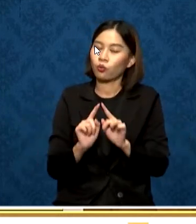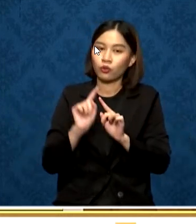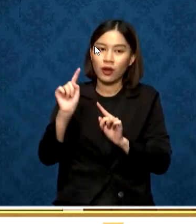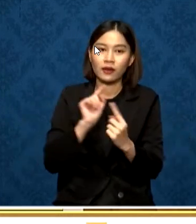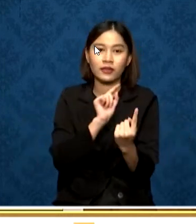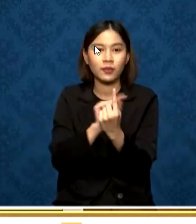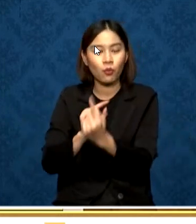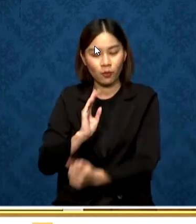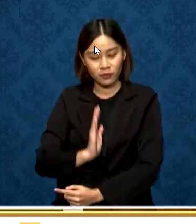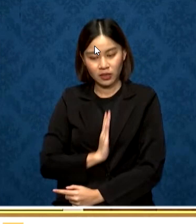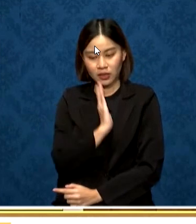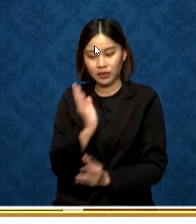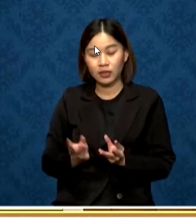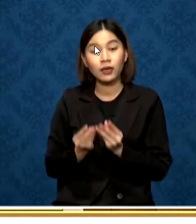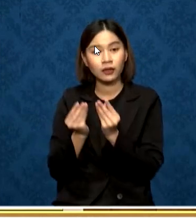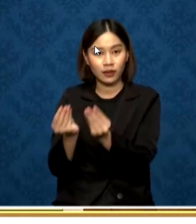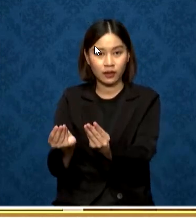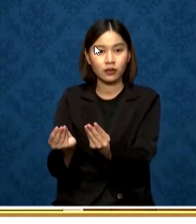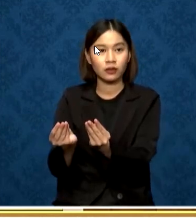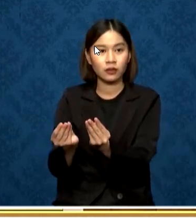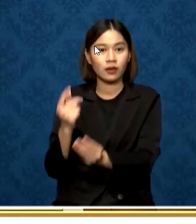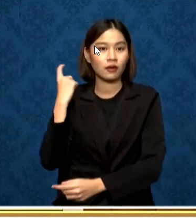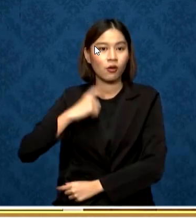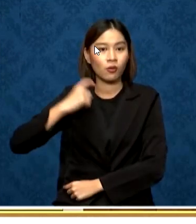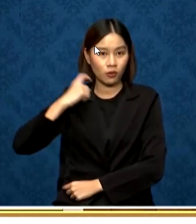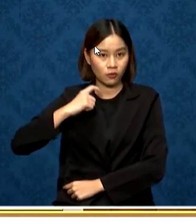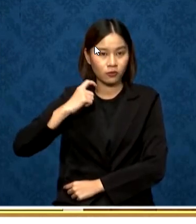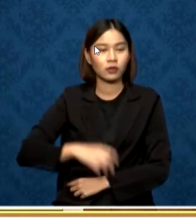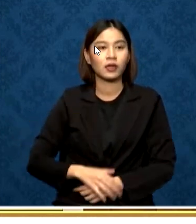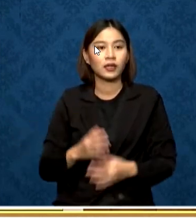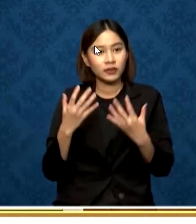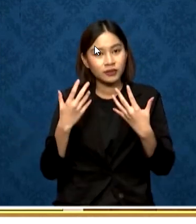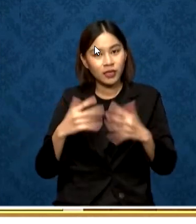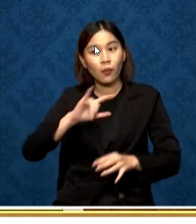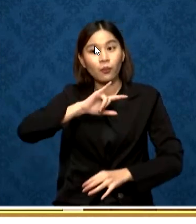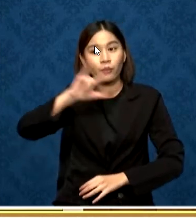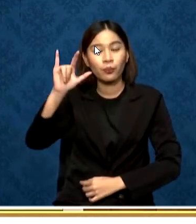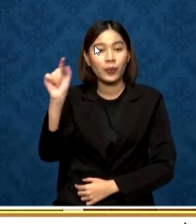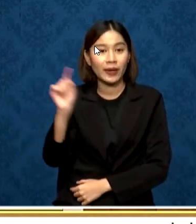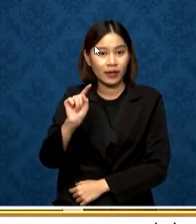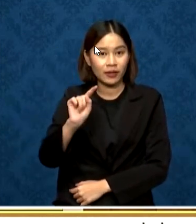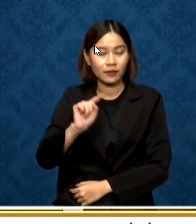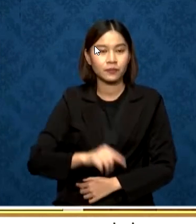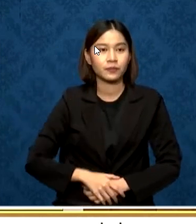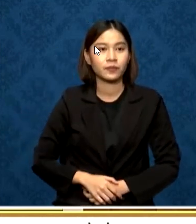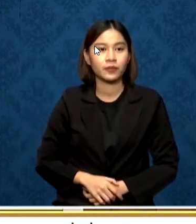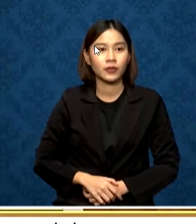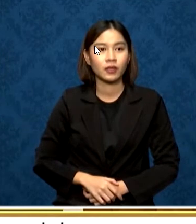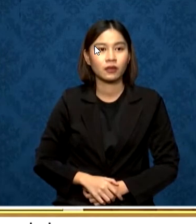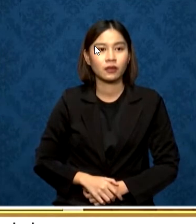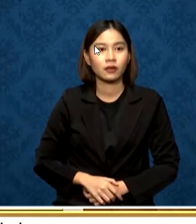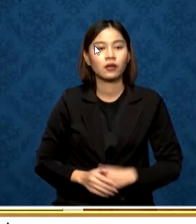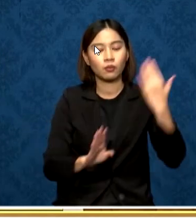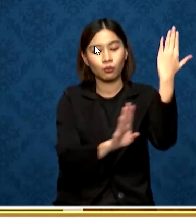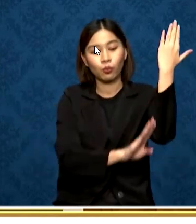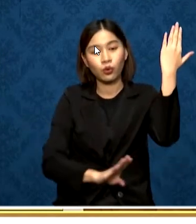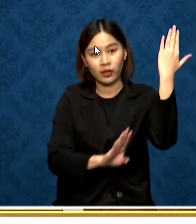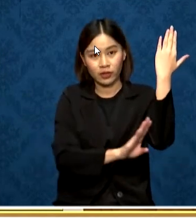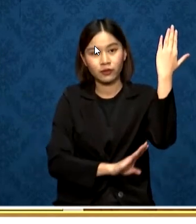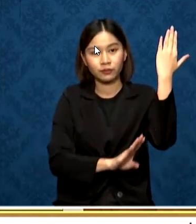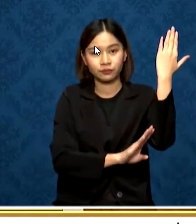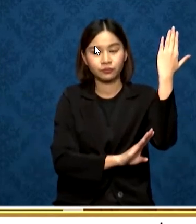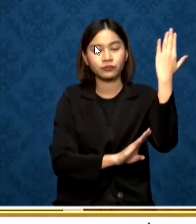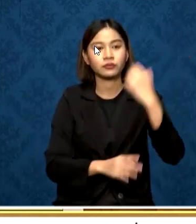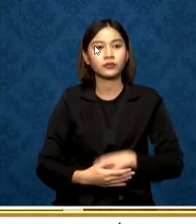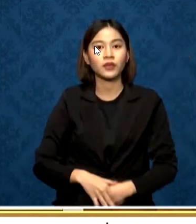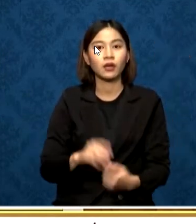แล้วก็ให้เกียรติกับฮ่องกงจากนั้นก็เดินทางไปที่สาธารณรัฐบรูไนนะครับ